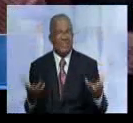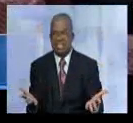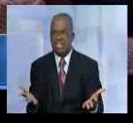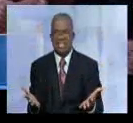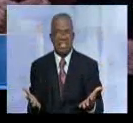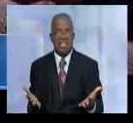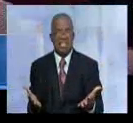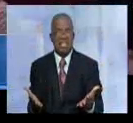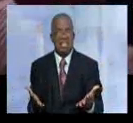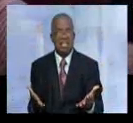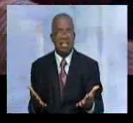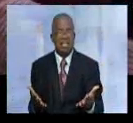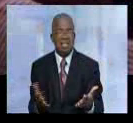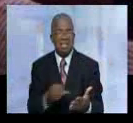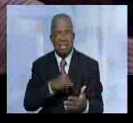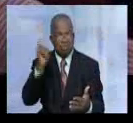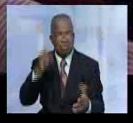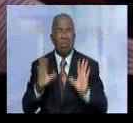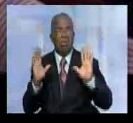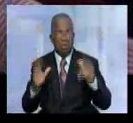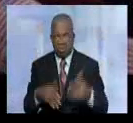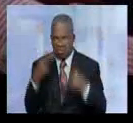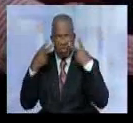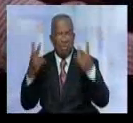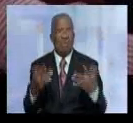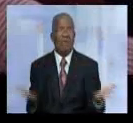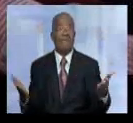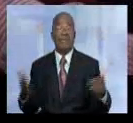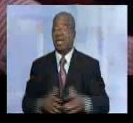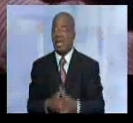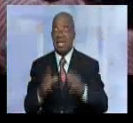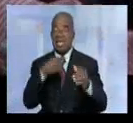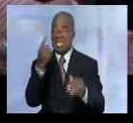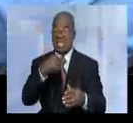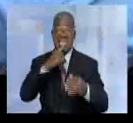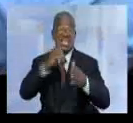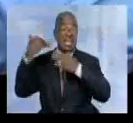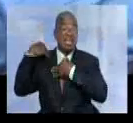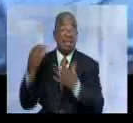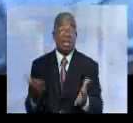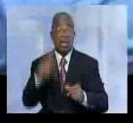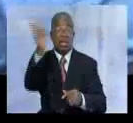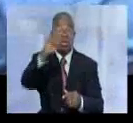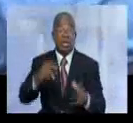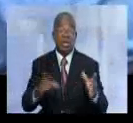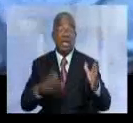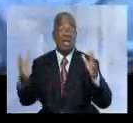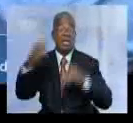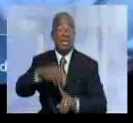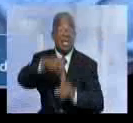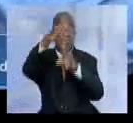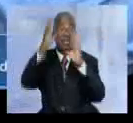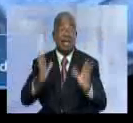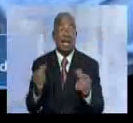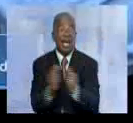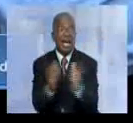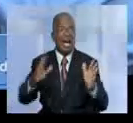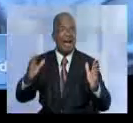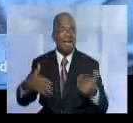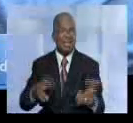même, de façon responsable, les résultats des experts. Selon le rapport que je viens d'avoir immédiatement, il y